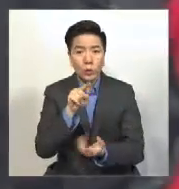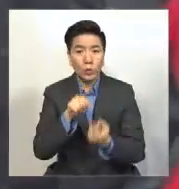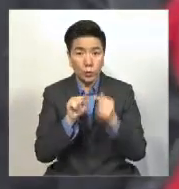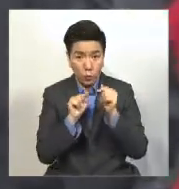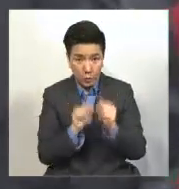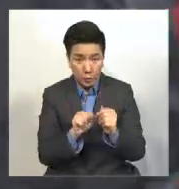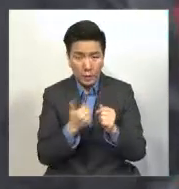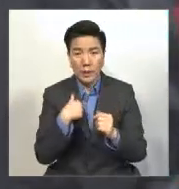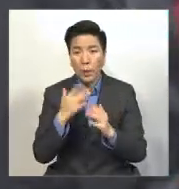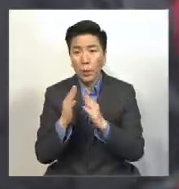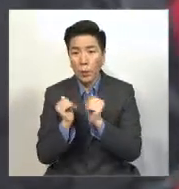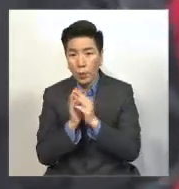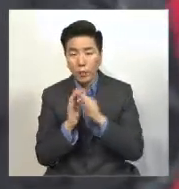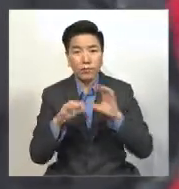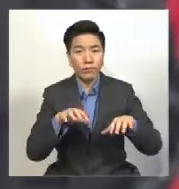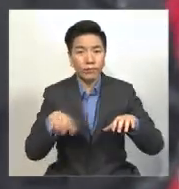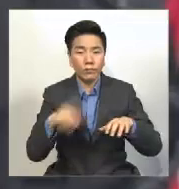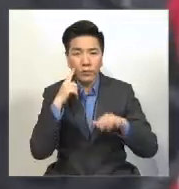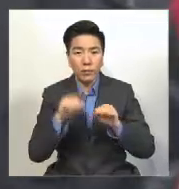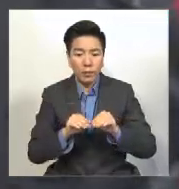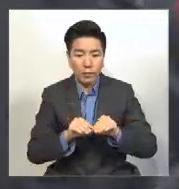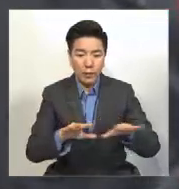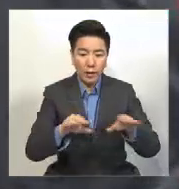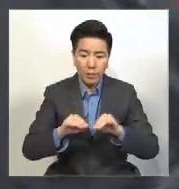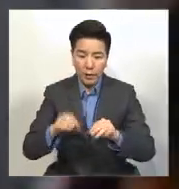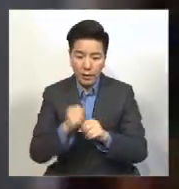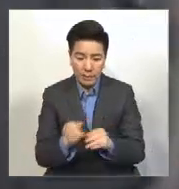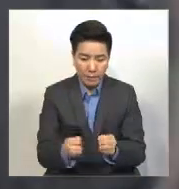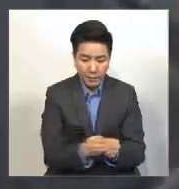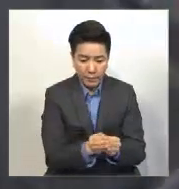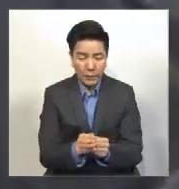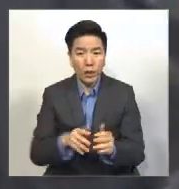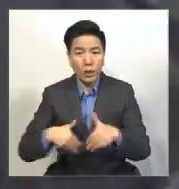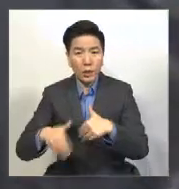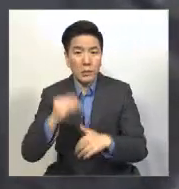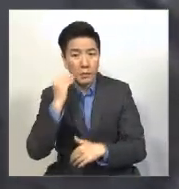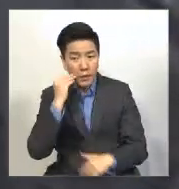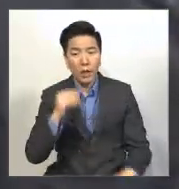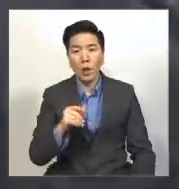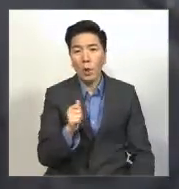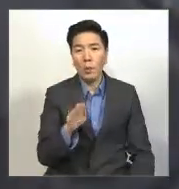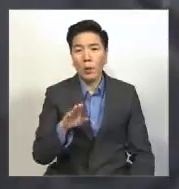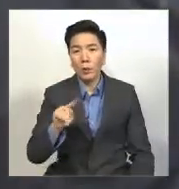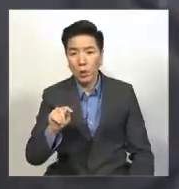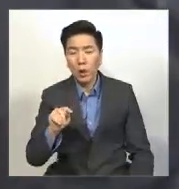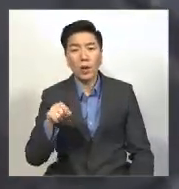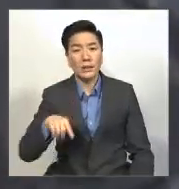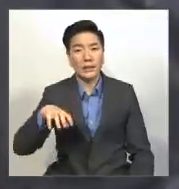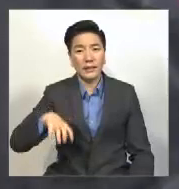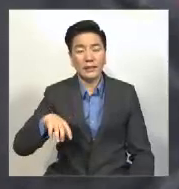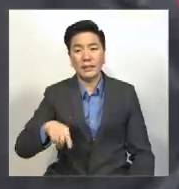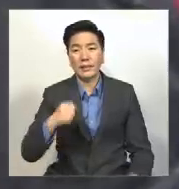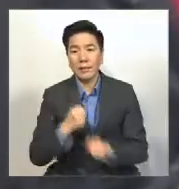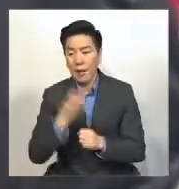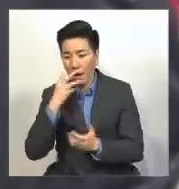วอยู่ที่วัดภาษีเจริญแล้วเราก็กระจายส่วนหนึ่งก็ปรุงอาหารนั้นส่วนท้องถิ่นอบต.คำพะทำอาห